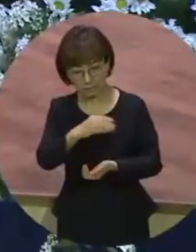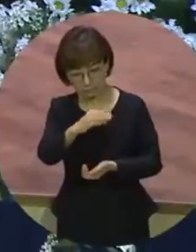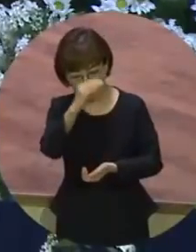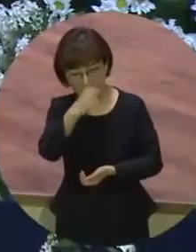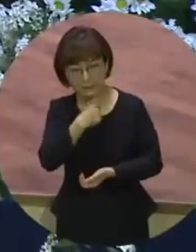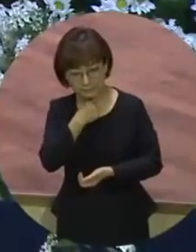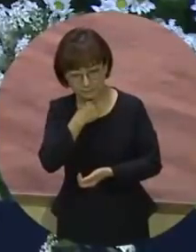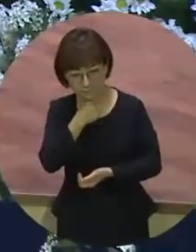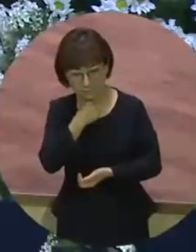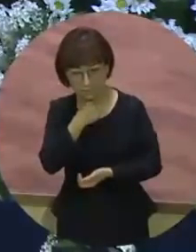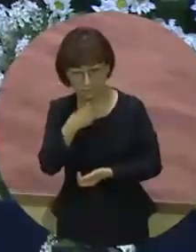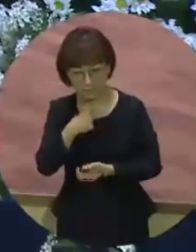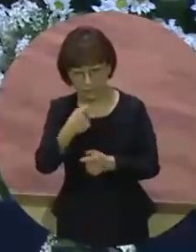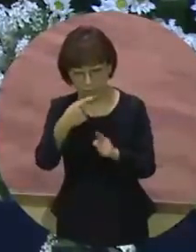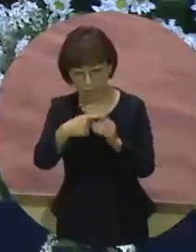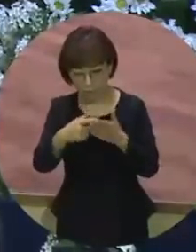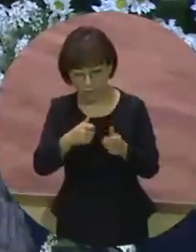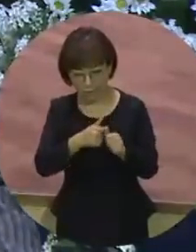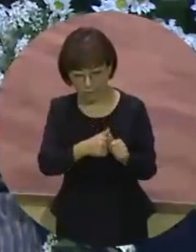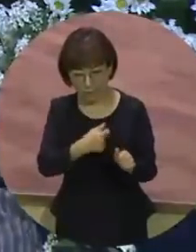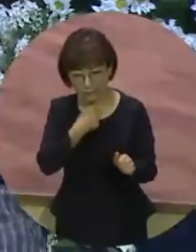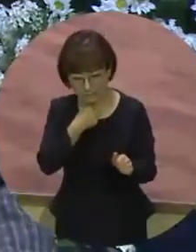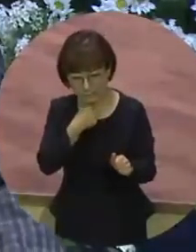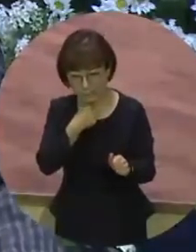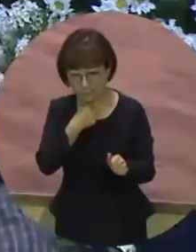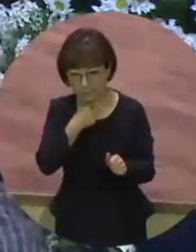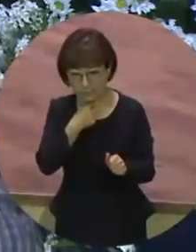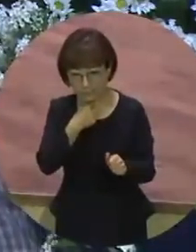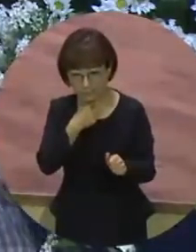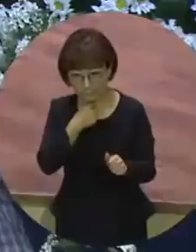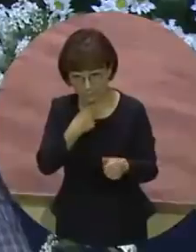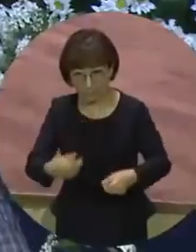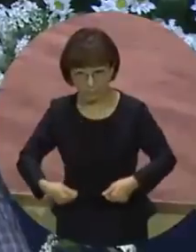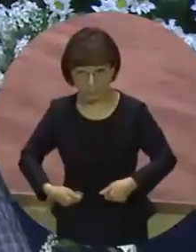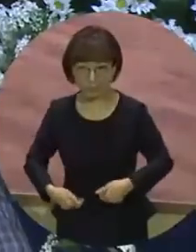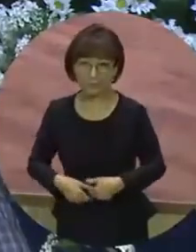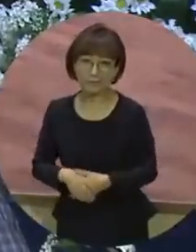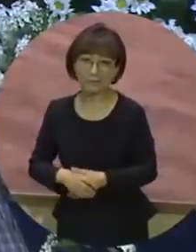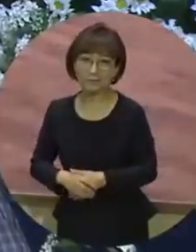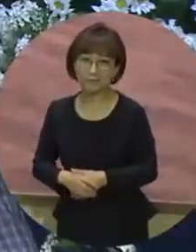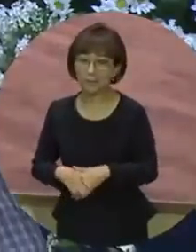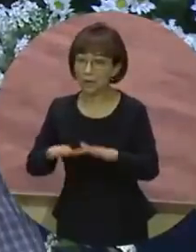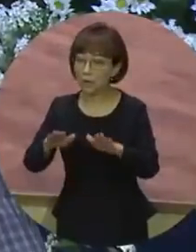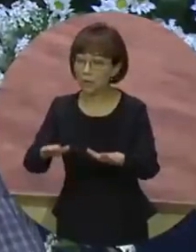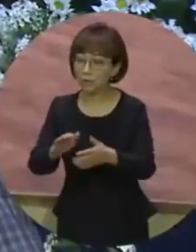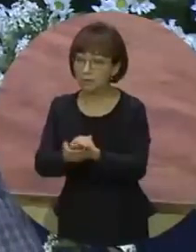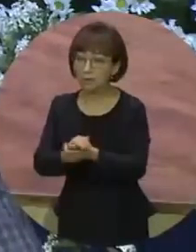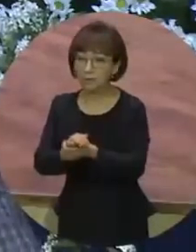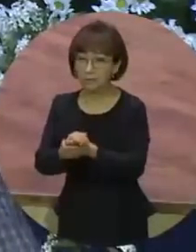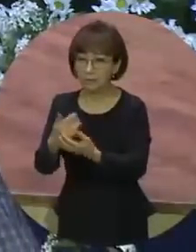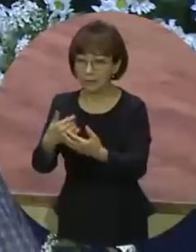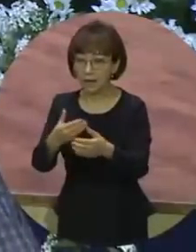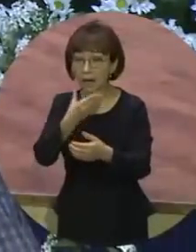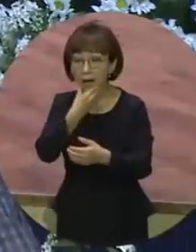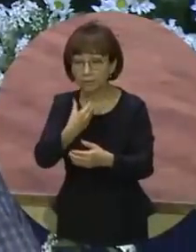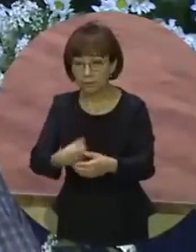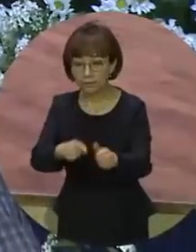이 신자의 모습이, 현장에서 정인돼서. 아브라함이 그런 사람이에요. 아, 불신자가 그렇게 인정할 정도인데.